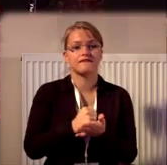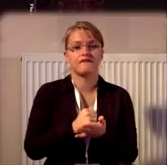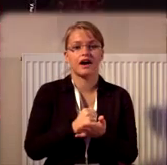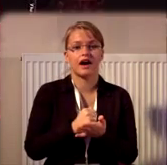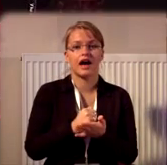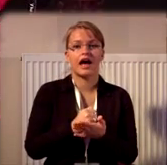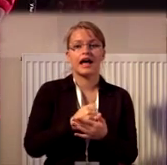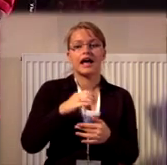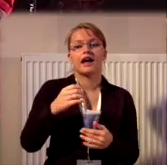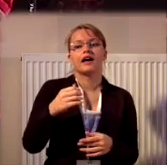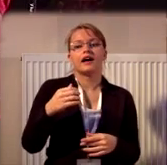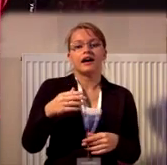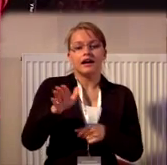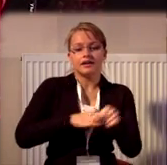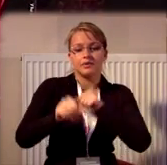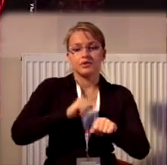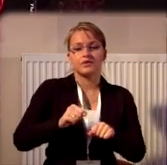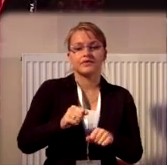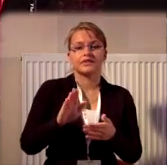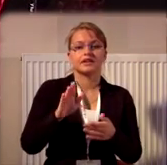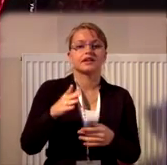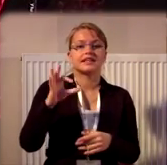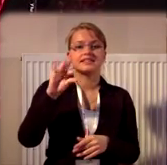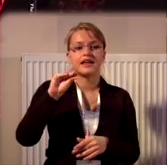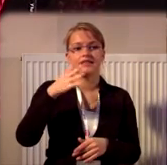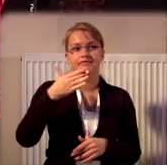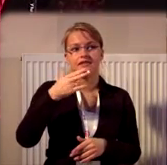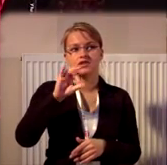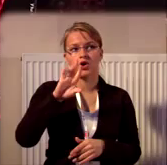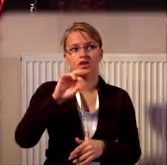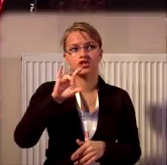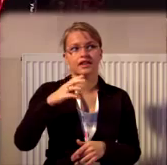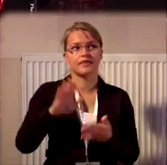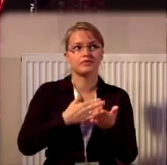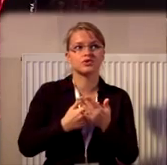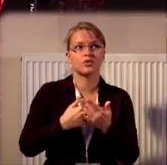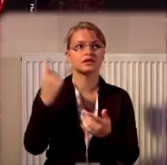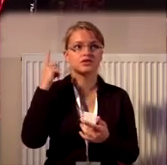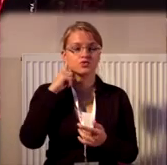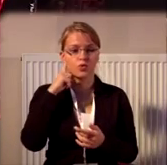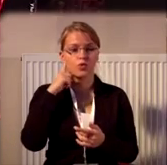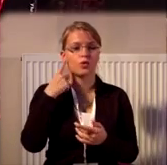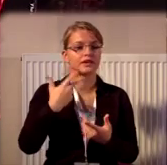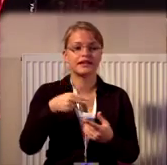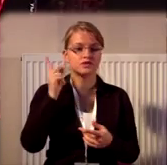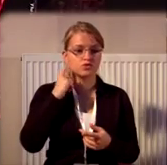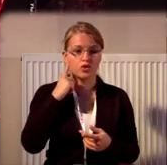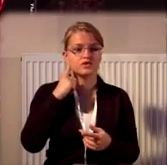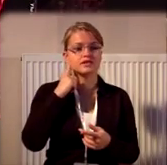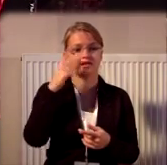tak zwanymi sensorycznymi, czyli na przykład z dysfunkcją słuchu, czyli z uczniami słabo słyszącymi lub